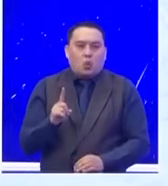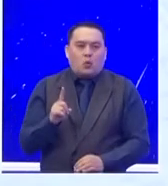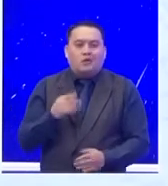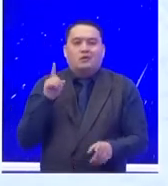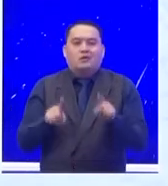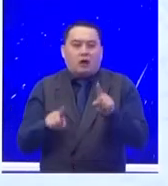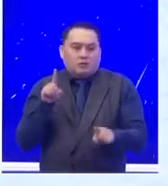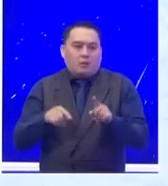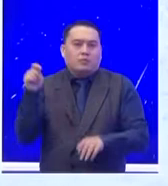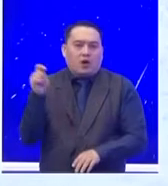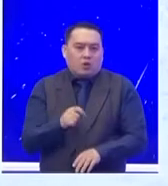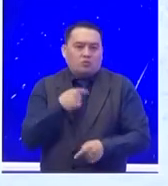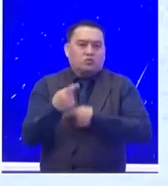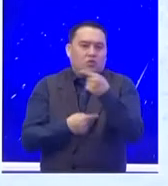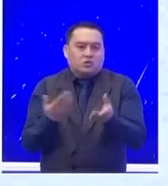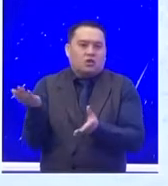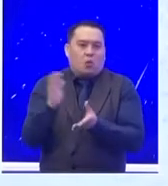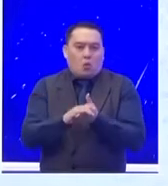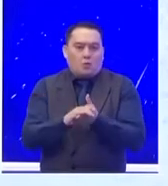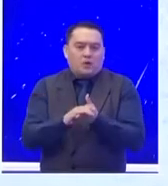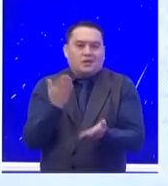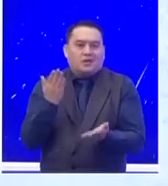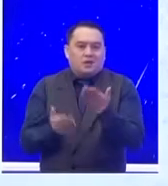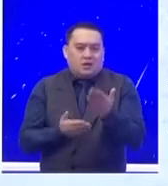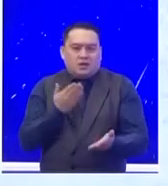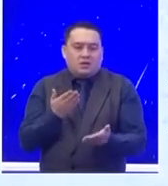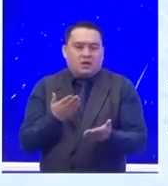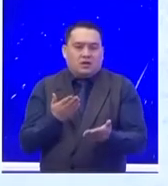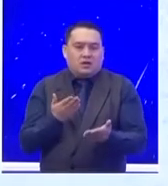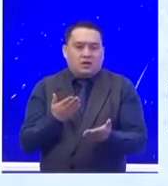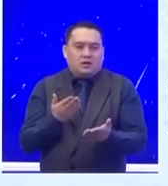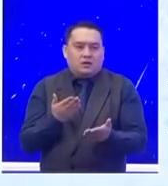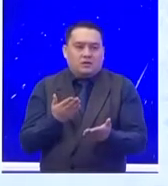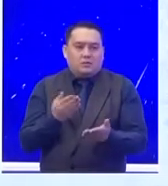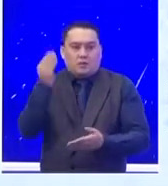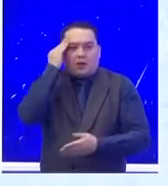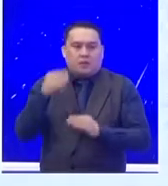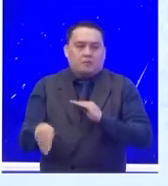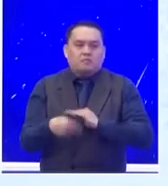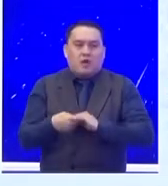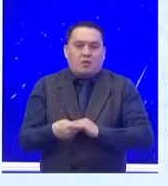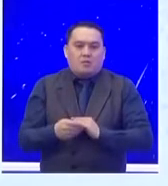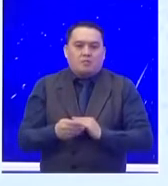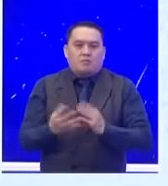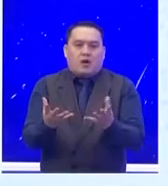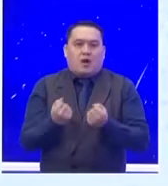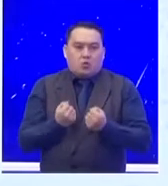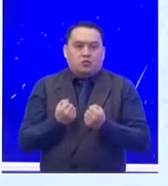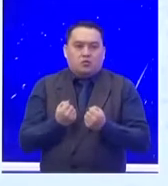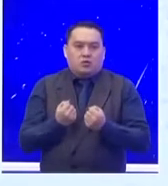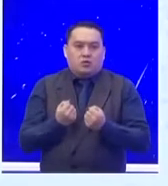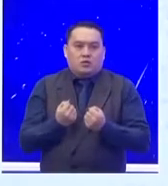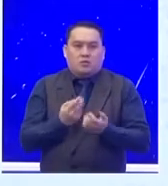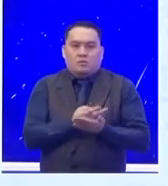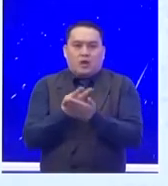иногда приходят через знакомые или каким-то там методами положить, да,